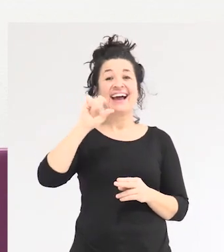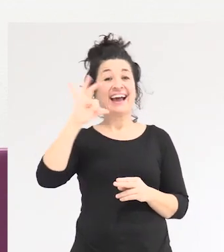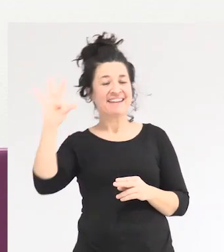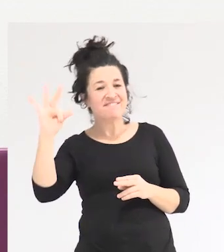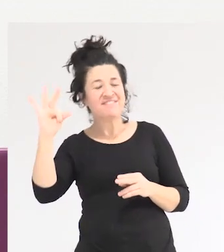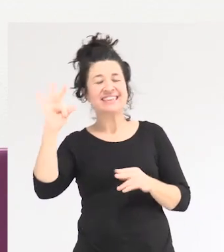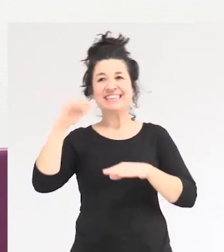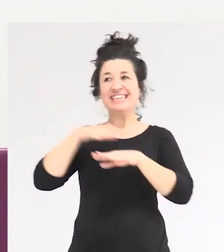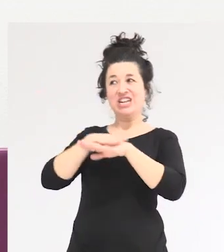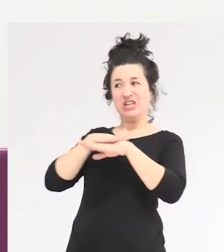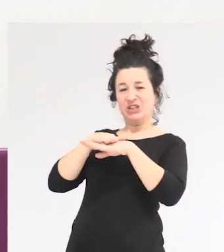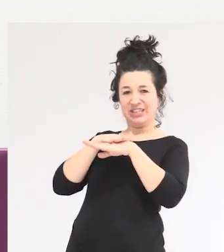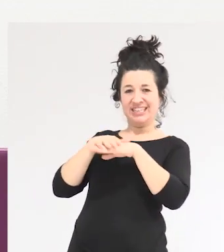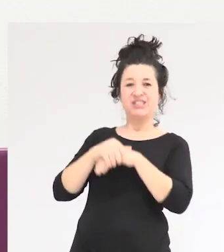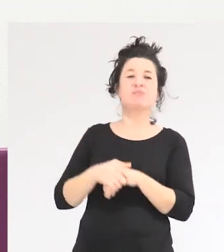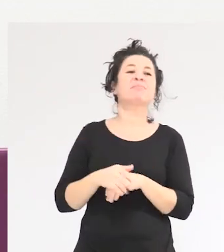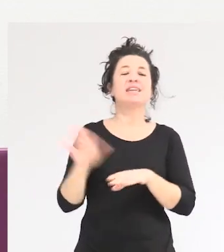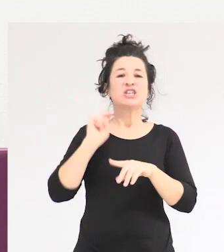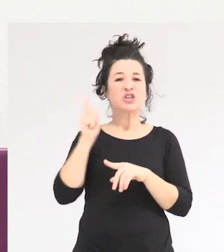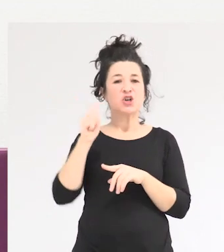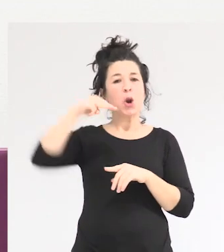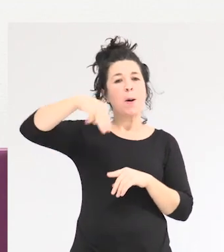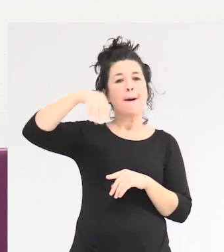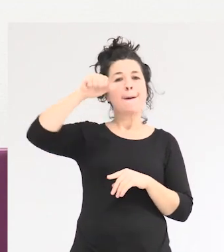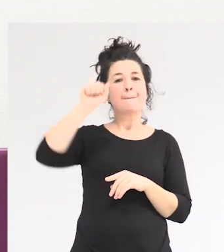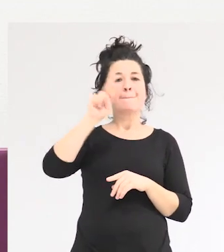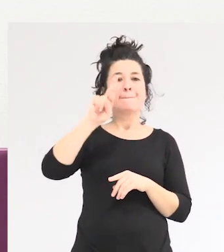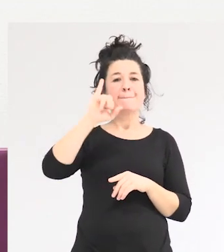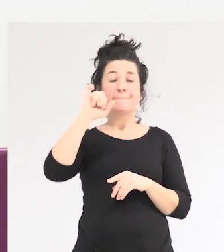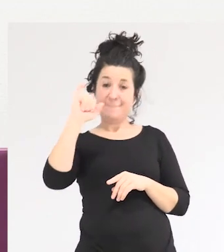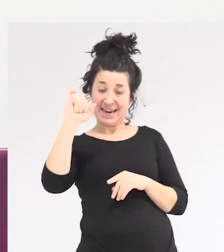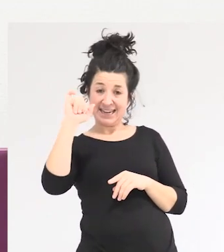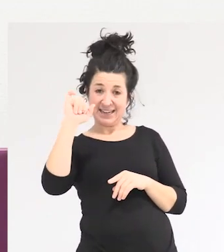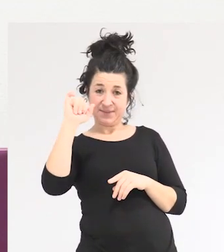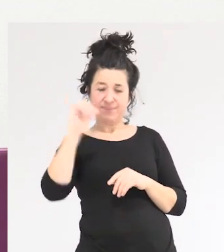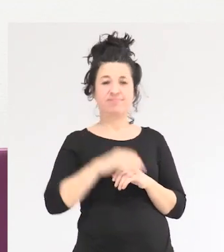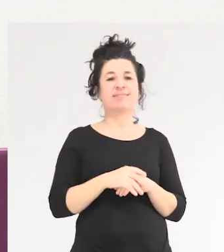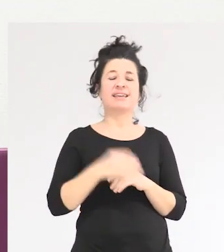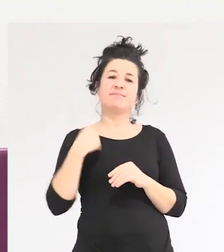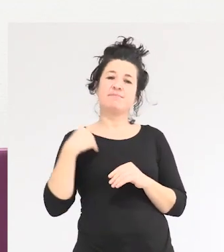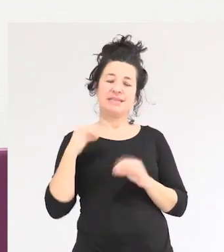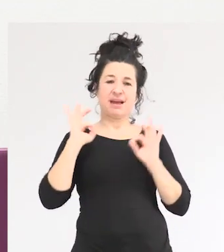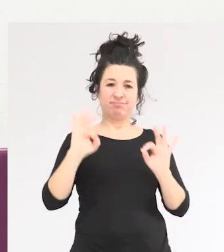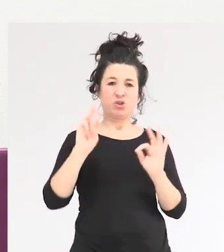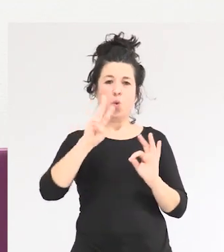eginaraztea, baina nahi duzu Meryrekin bakarrik, Mary esaten duan bakoitzean Wollstonecraft izango